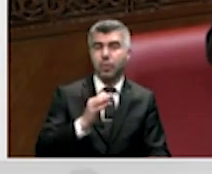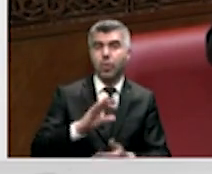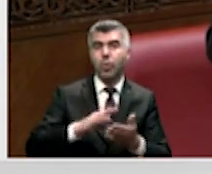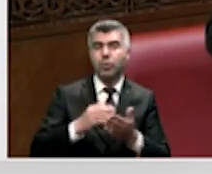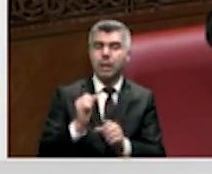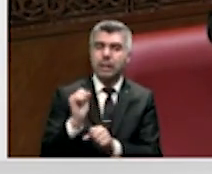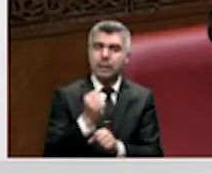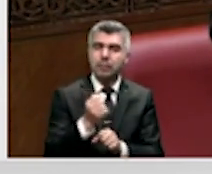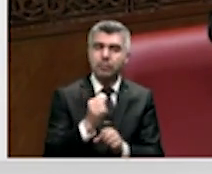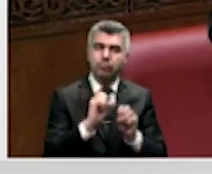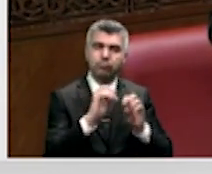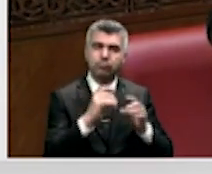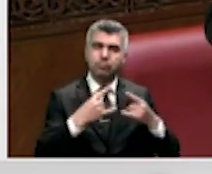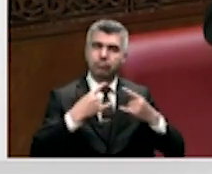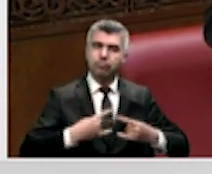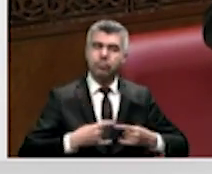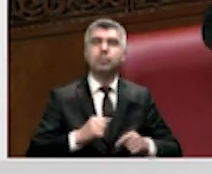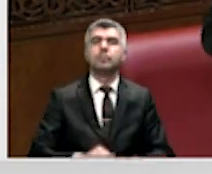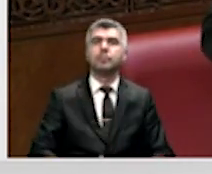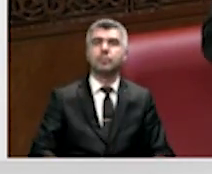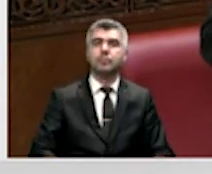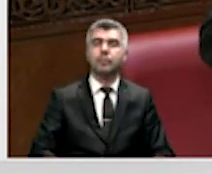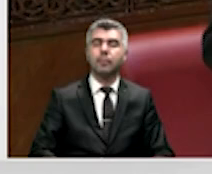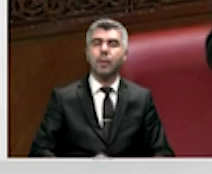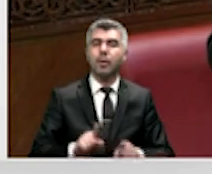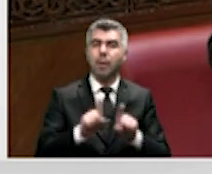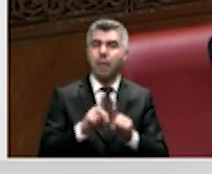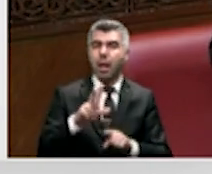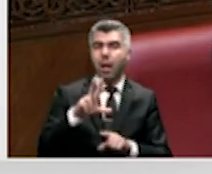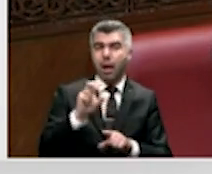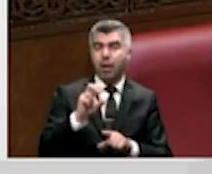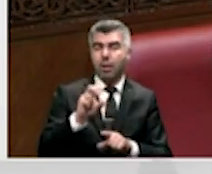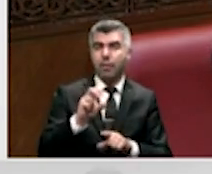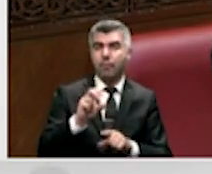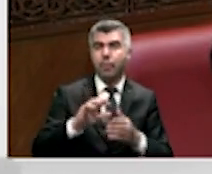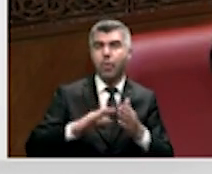وديال النظافه، وايضا باش ناخذوا بعين الاعتبار